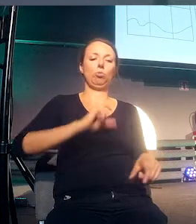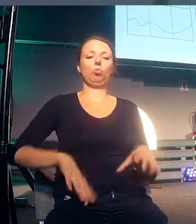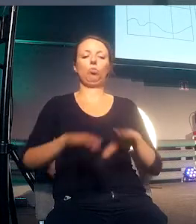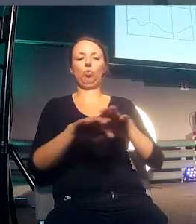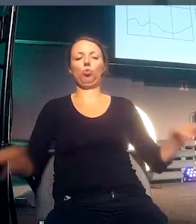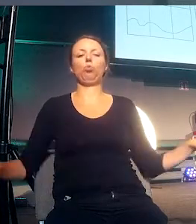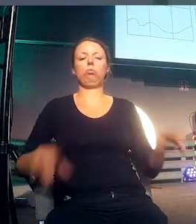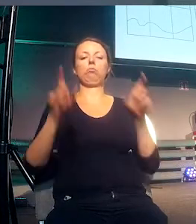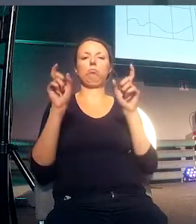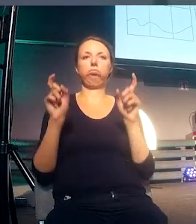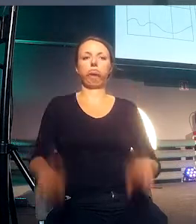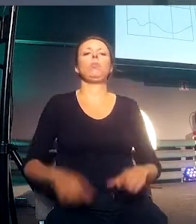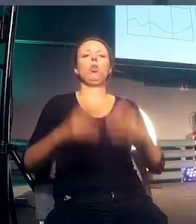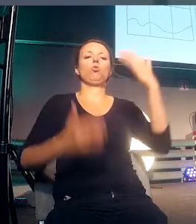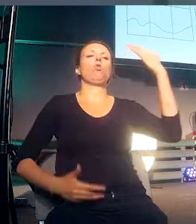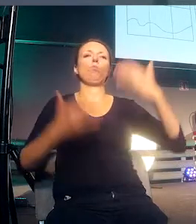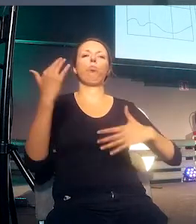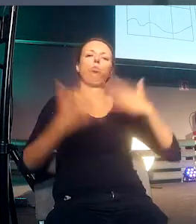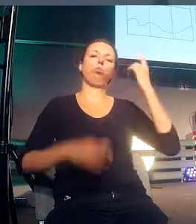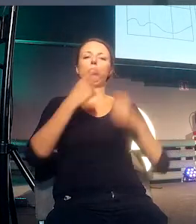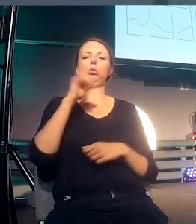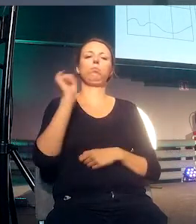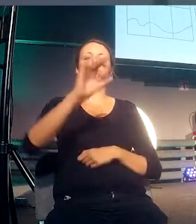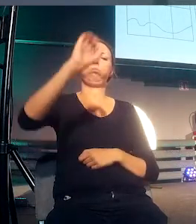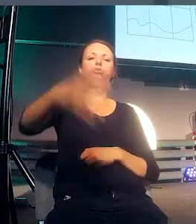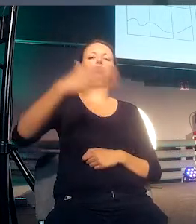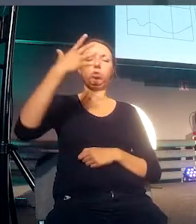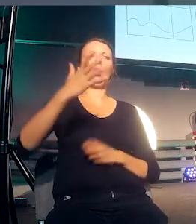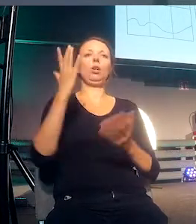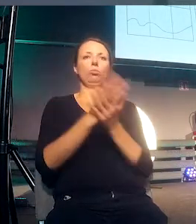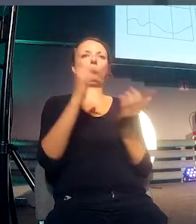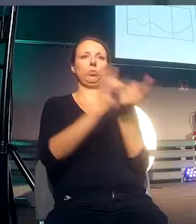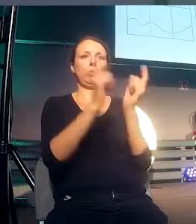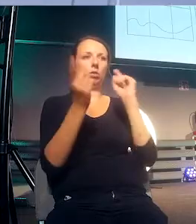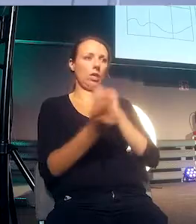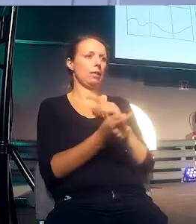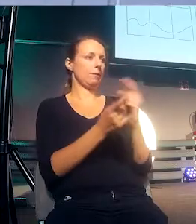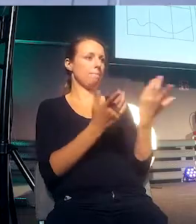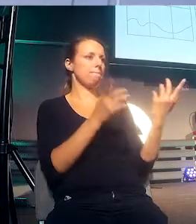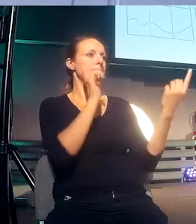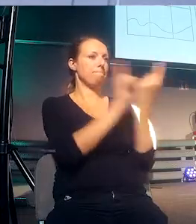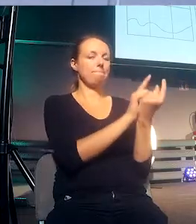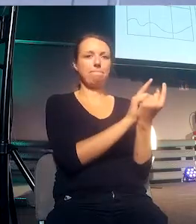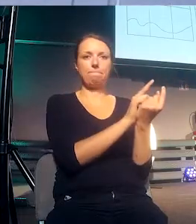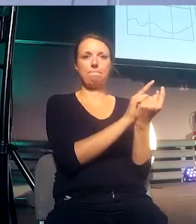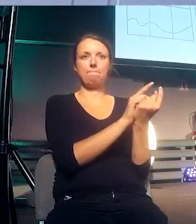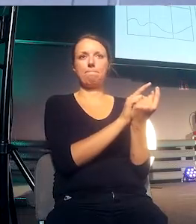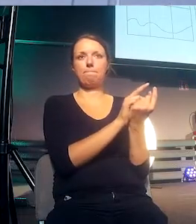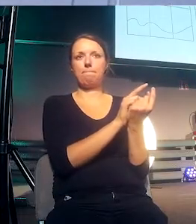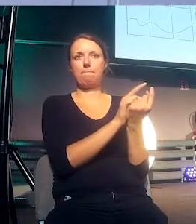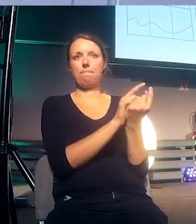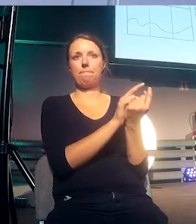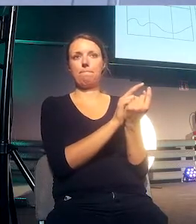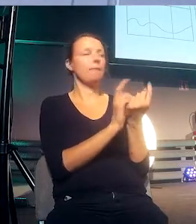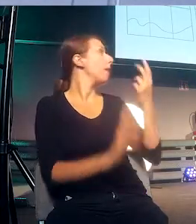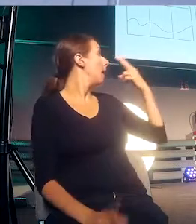zawsze. Odpalamy komputer i idziemy na spotkanie, podczas którego metody design thinking idealnie znalazłyby